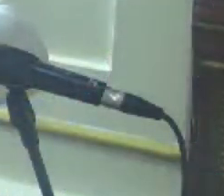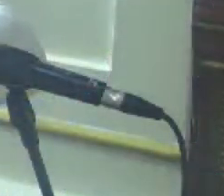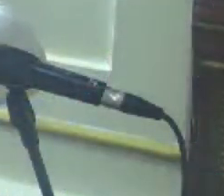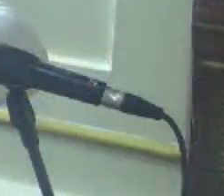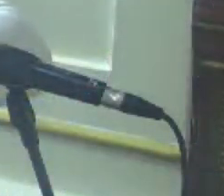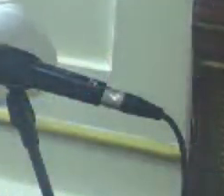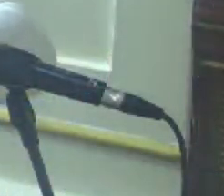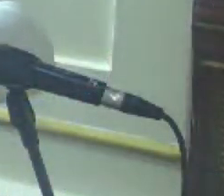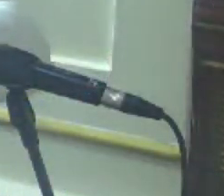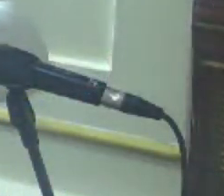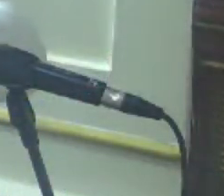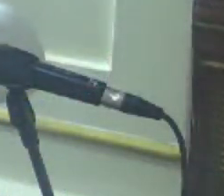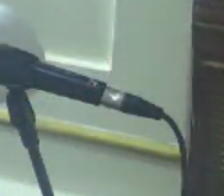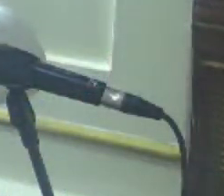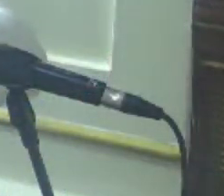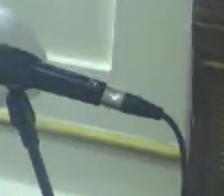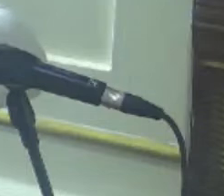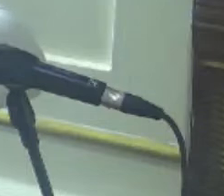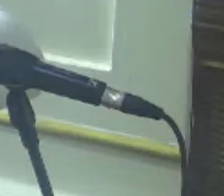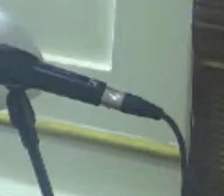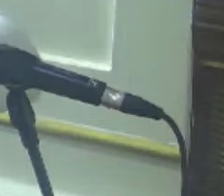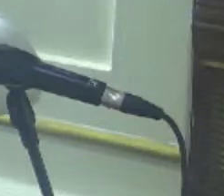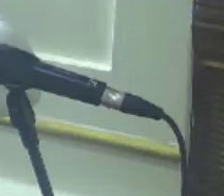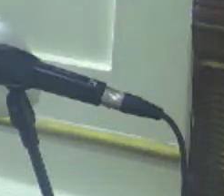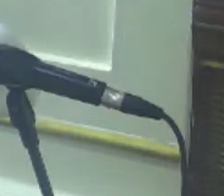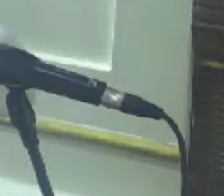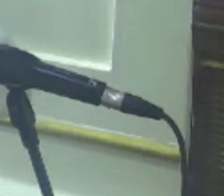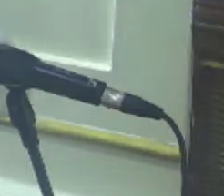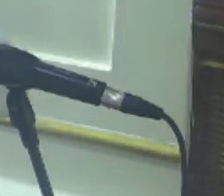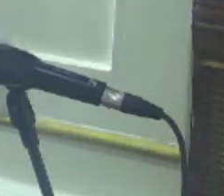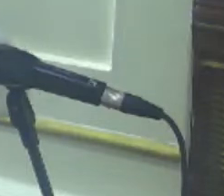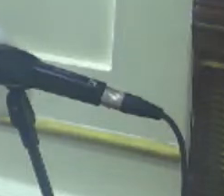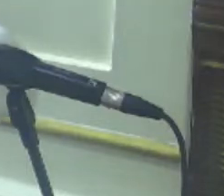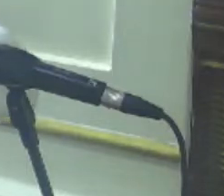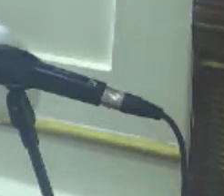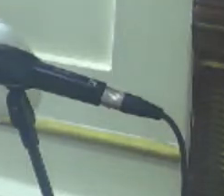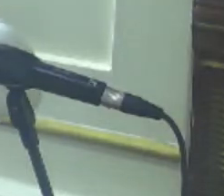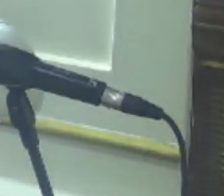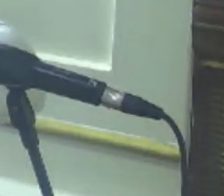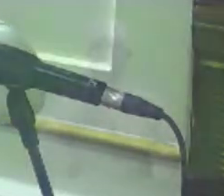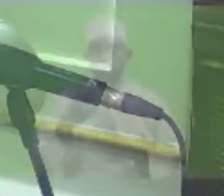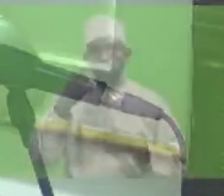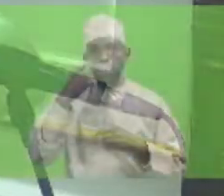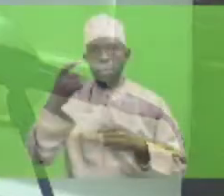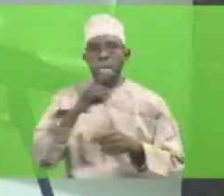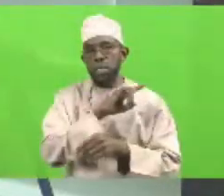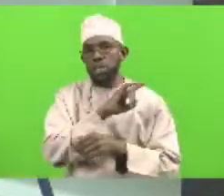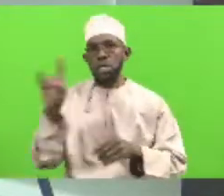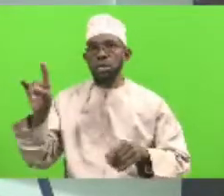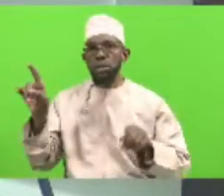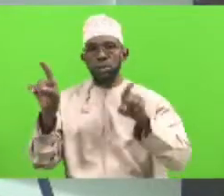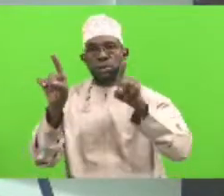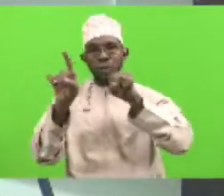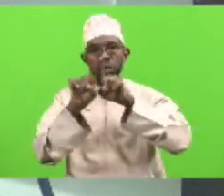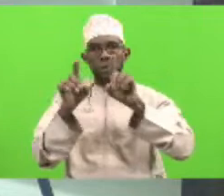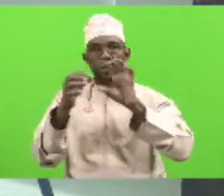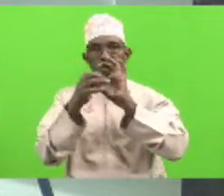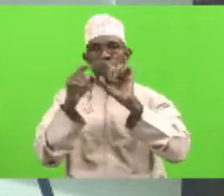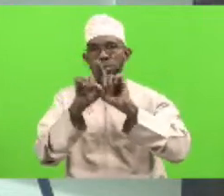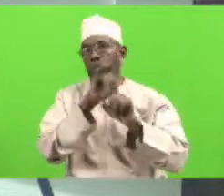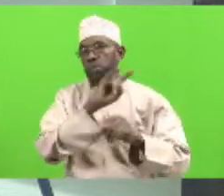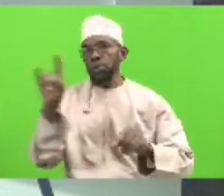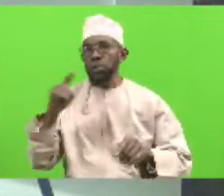الله أكبر الله أكبر أشهد أن لا إله